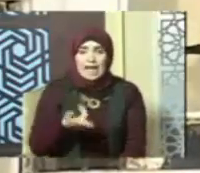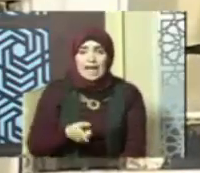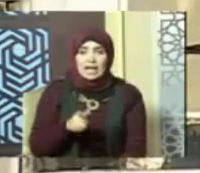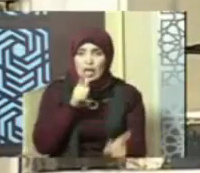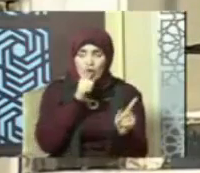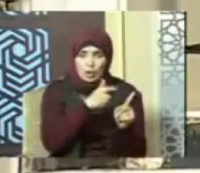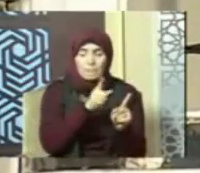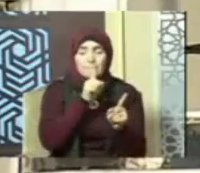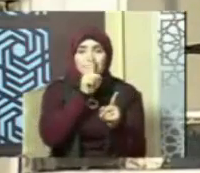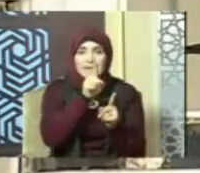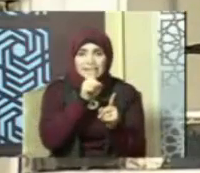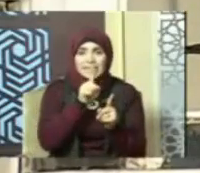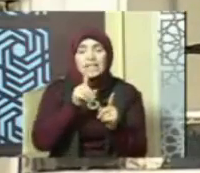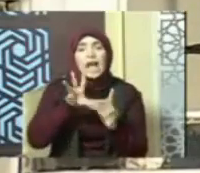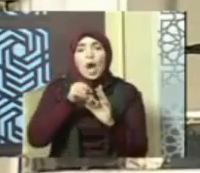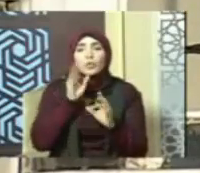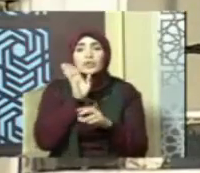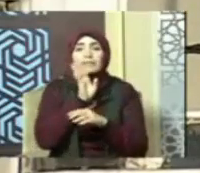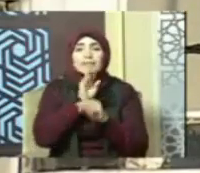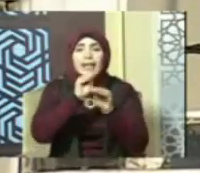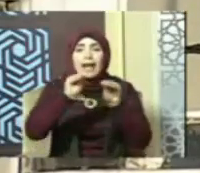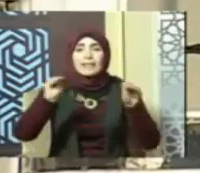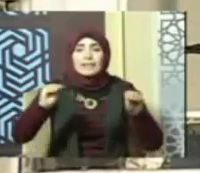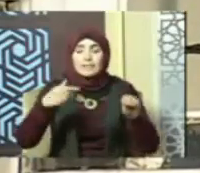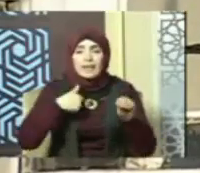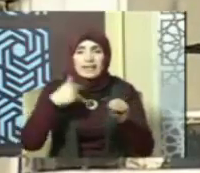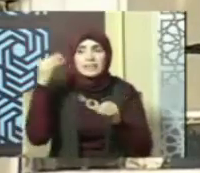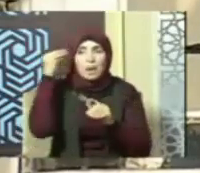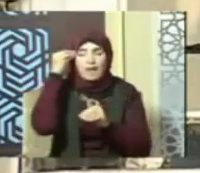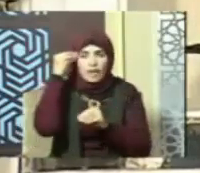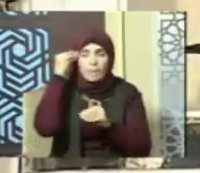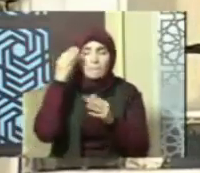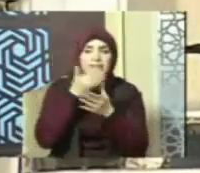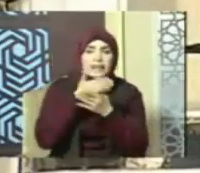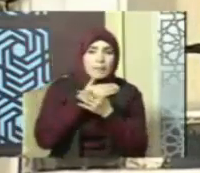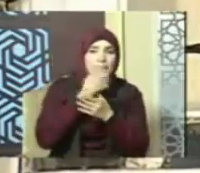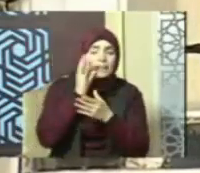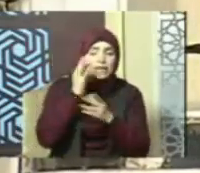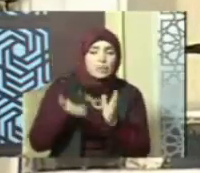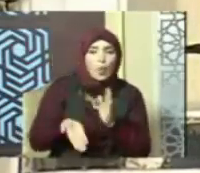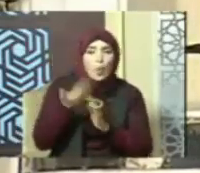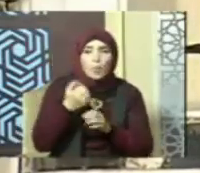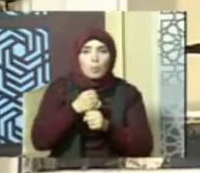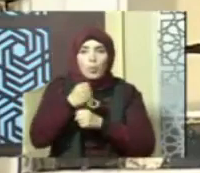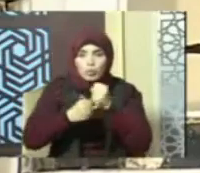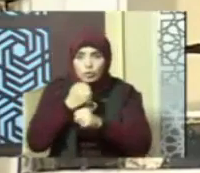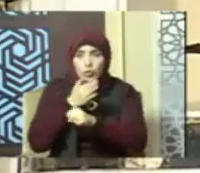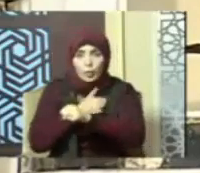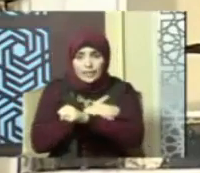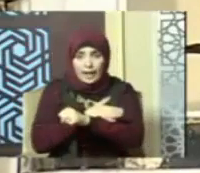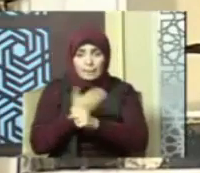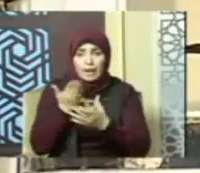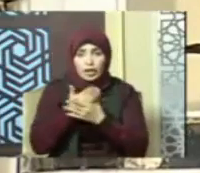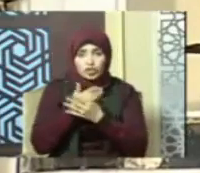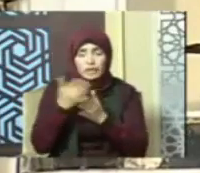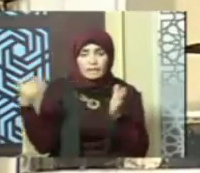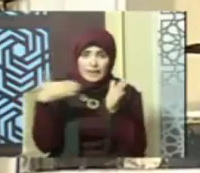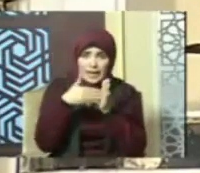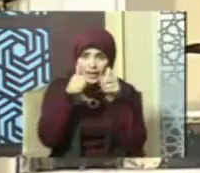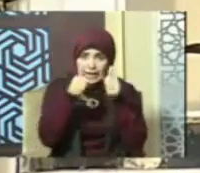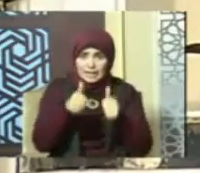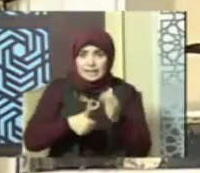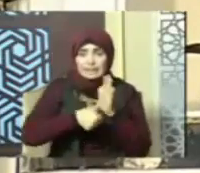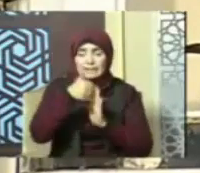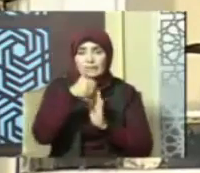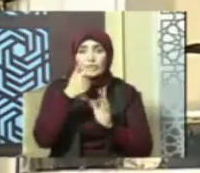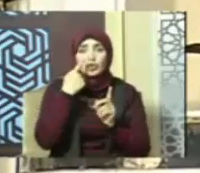الله. لكنه يعلمنا أن نأخذ بالأسباب. ألم تر أن الله قال لمريم، وأي في حالة